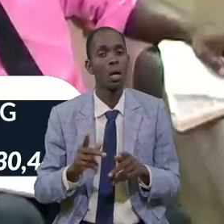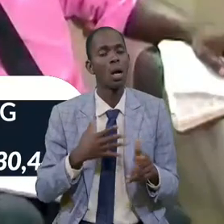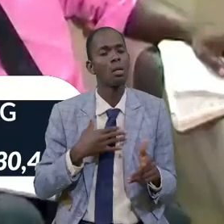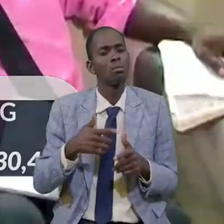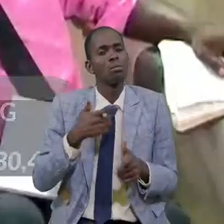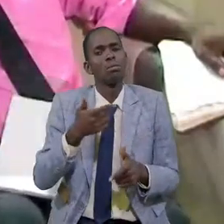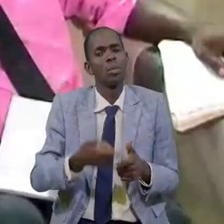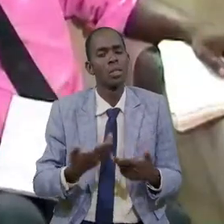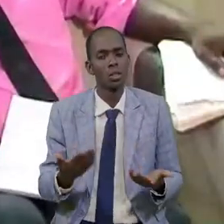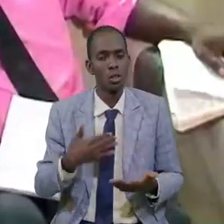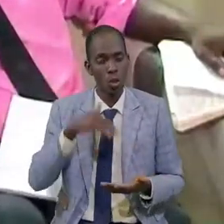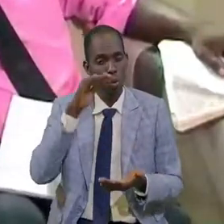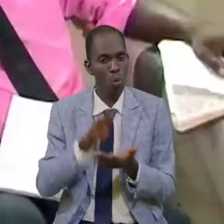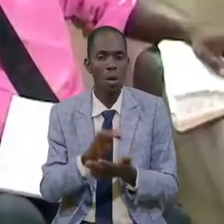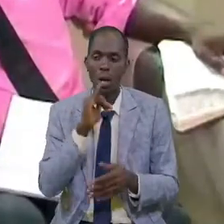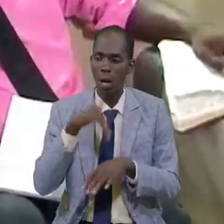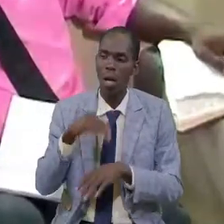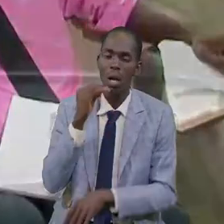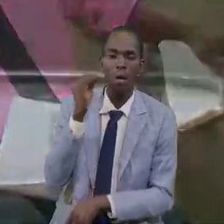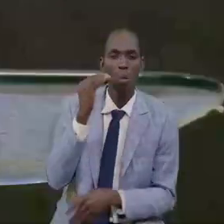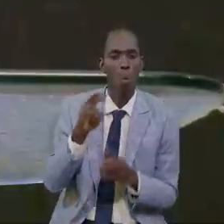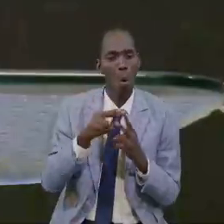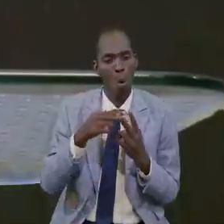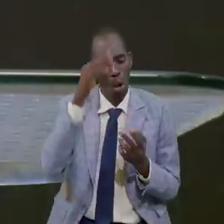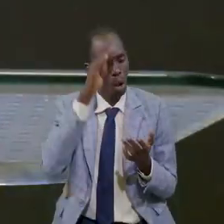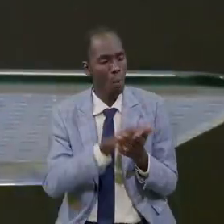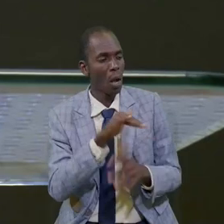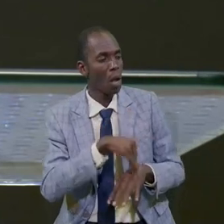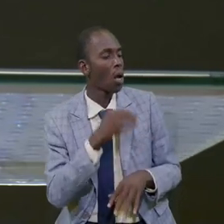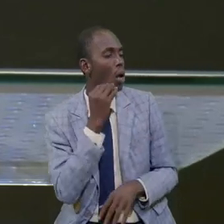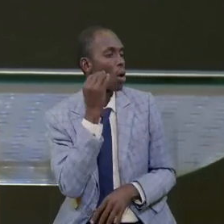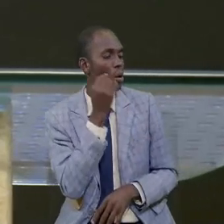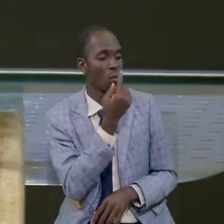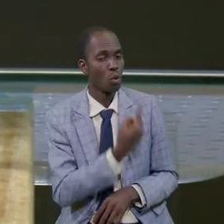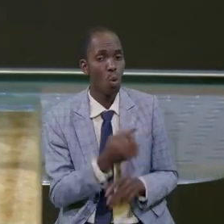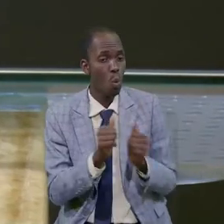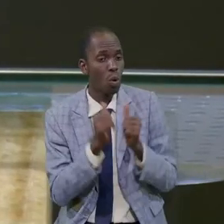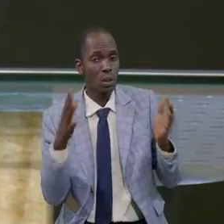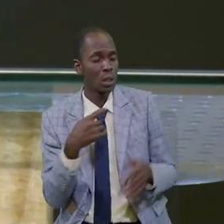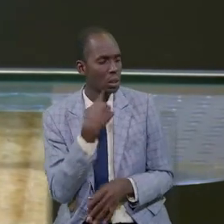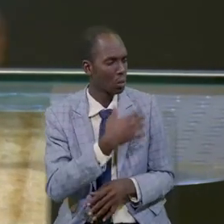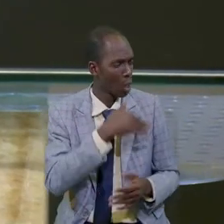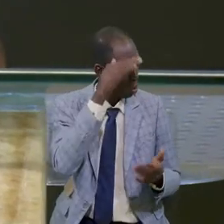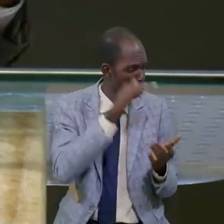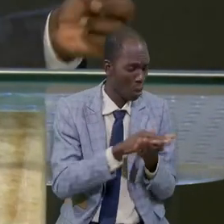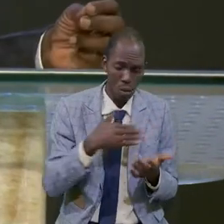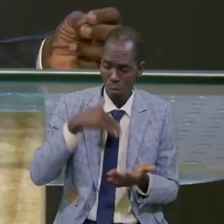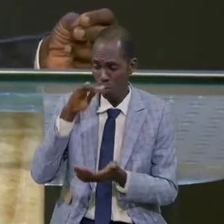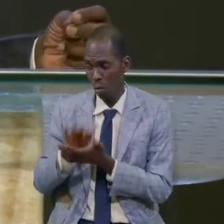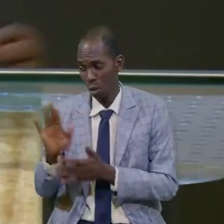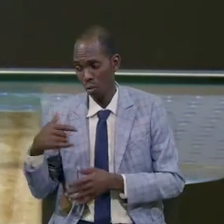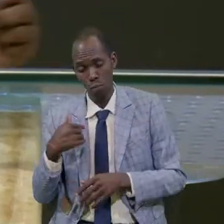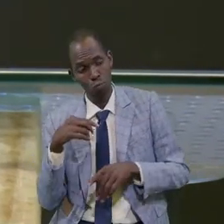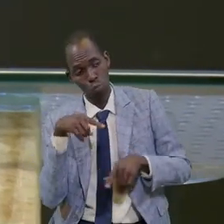puis, votre femme est à la maison, votre mari est à la maison, vous n'allez pas dire, Marie,